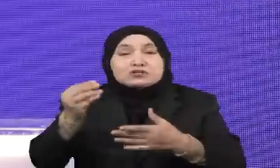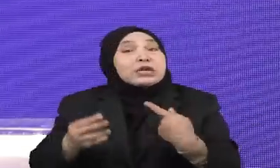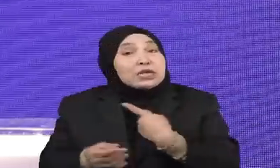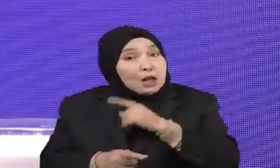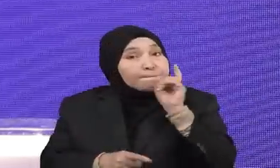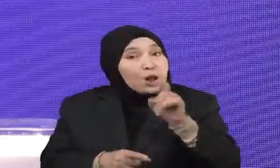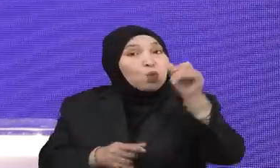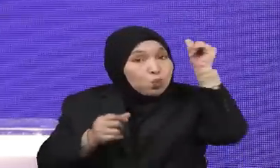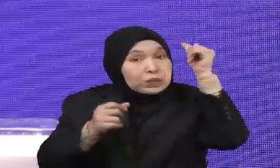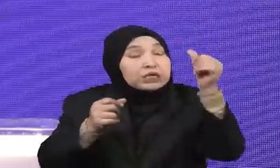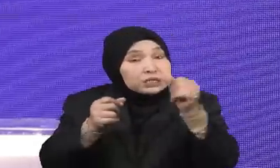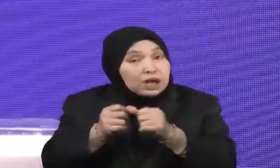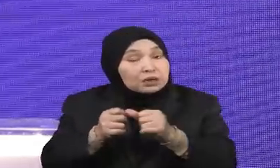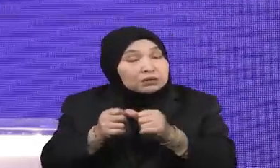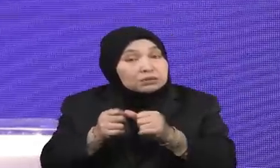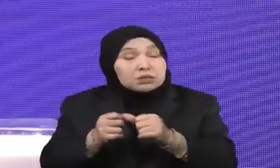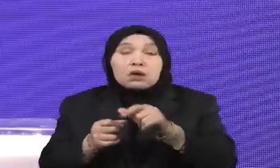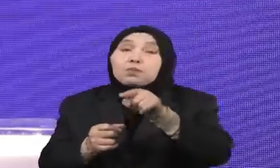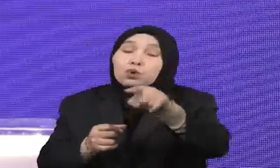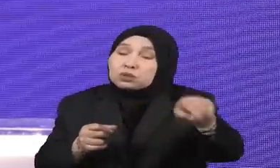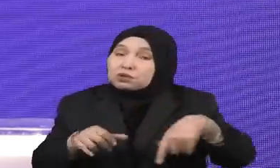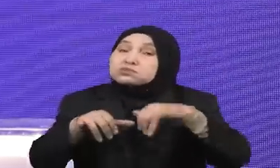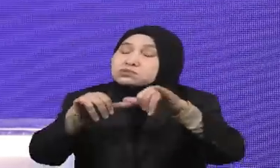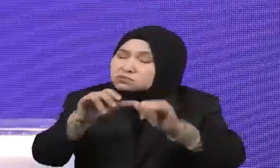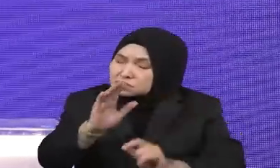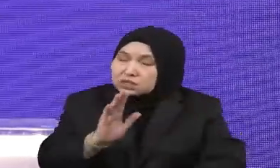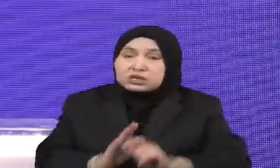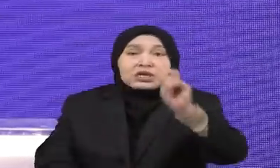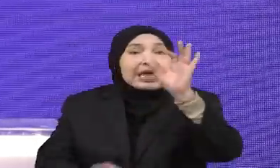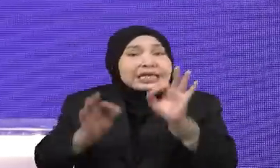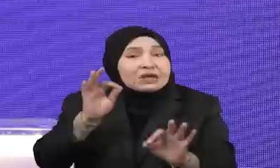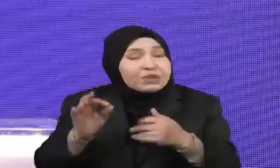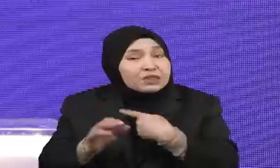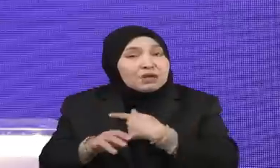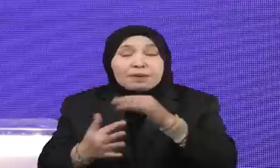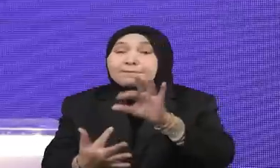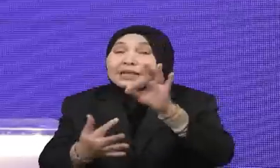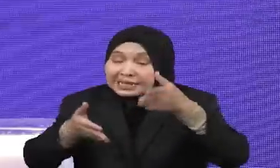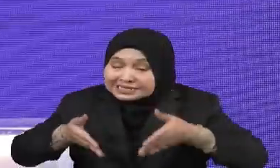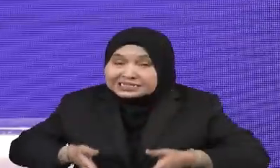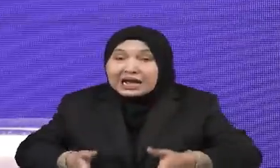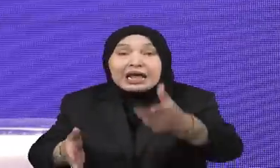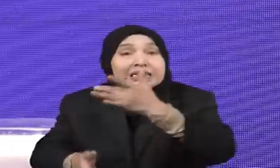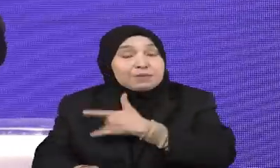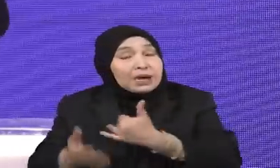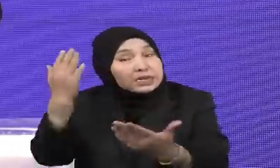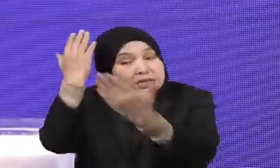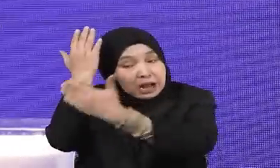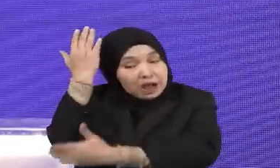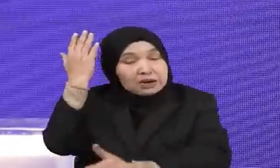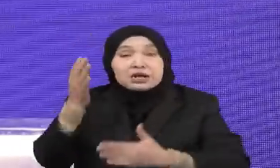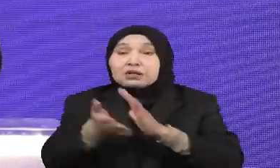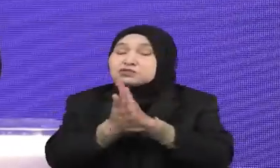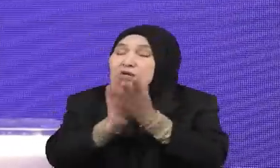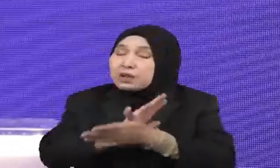ingat waktu kamu ini masih tertinggi jika kita masih lagi memilih Jalan Iman negara akan jadi paling